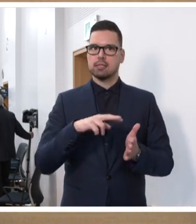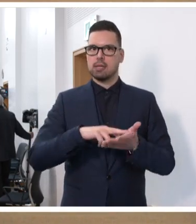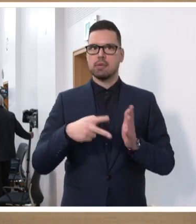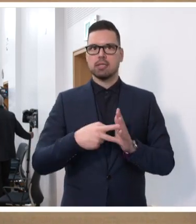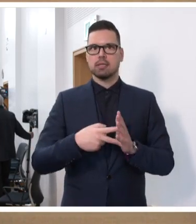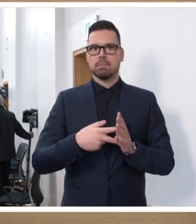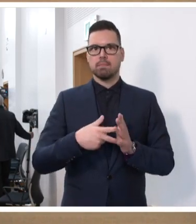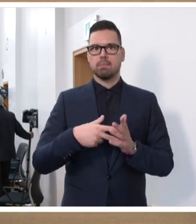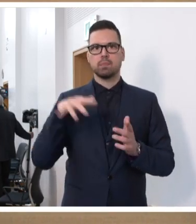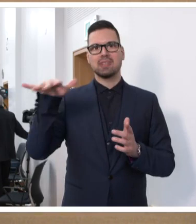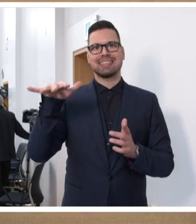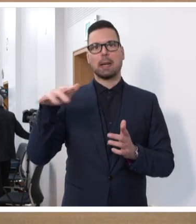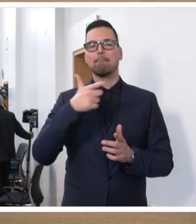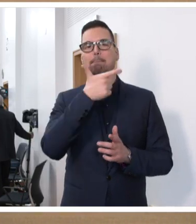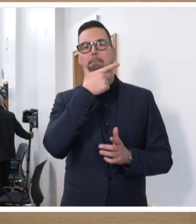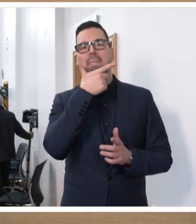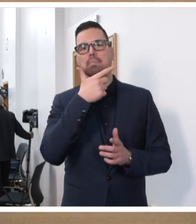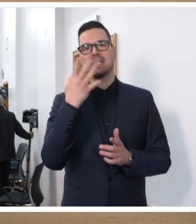hat 84 Mandate.